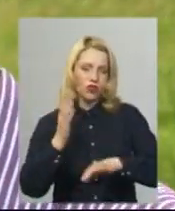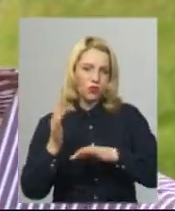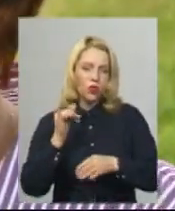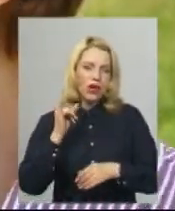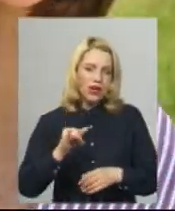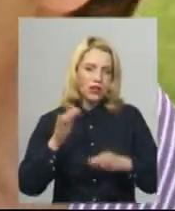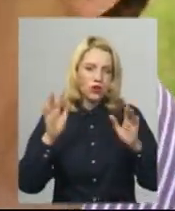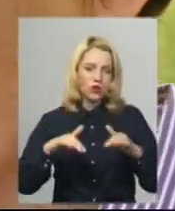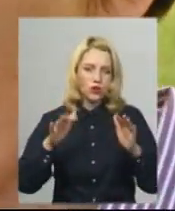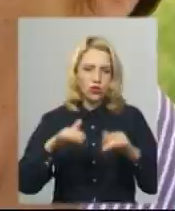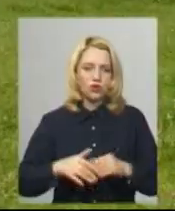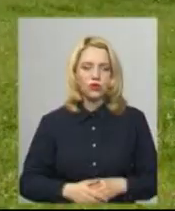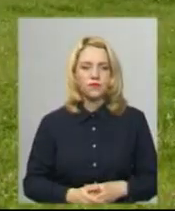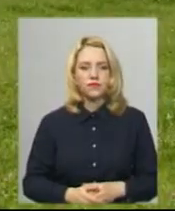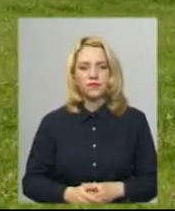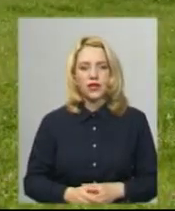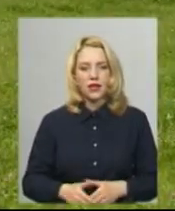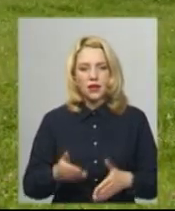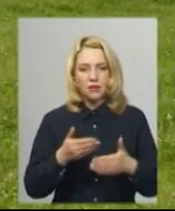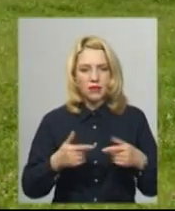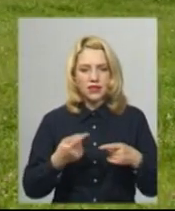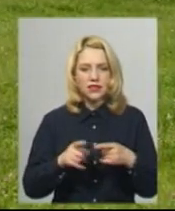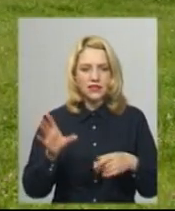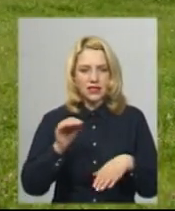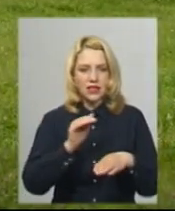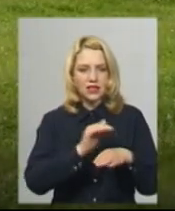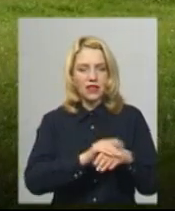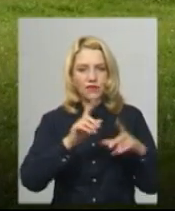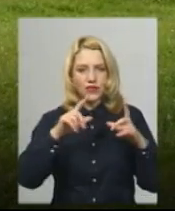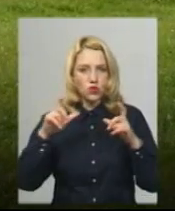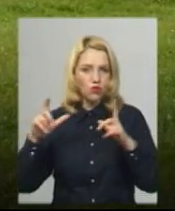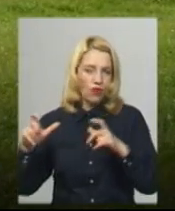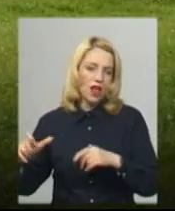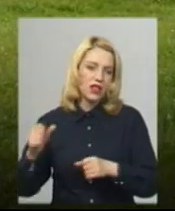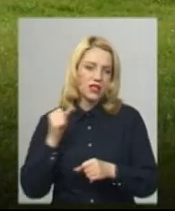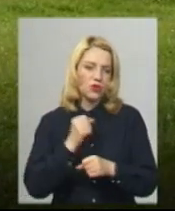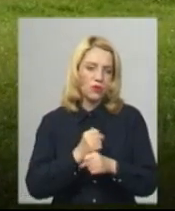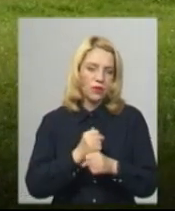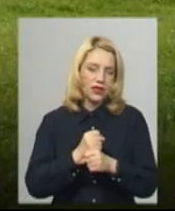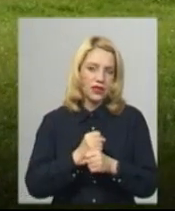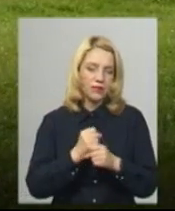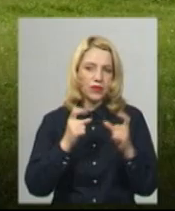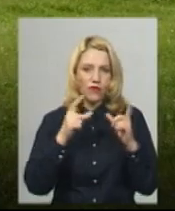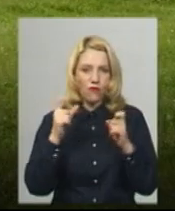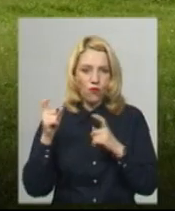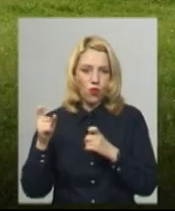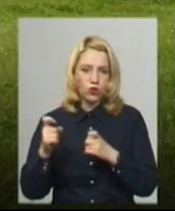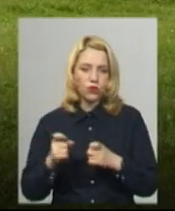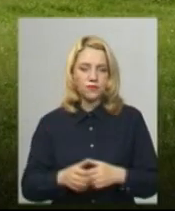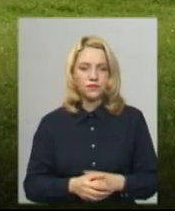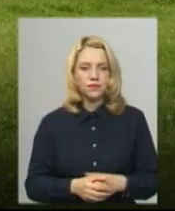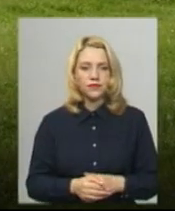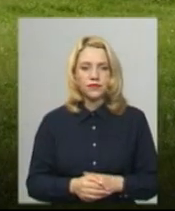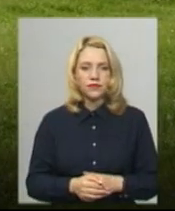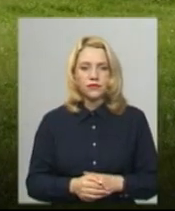Ізяславської РДА Марія Кучерук. Ми все це зафіксували, зробили фото зйомки